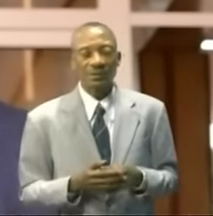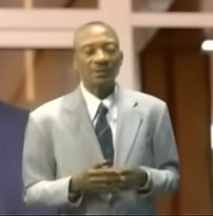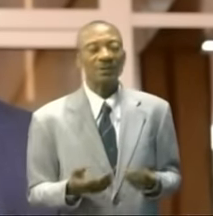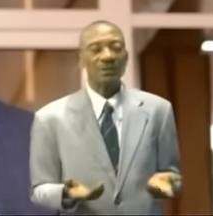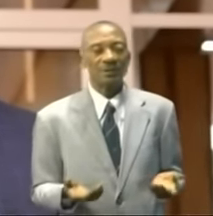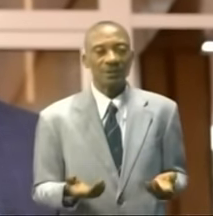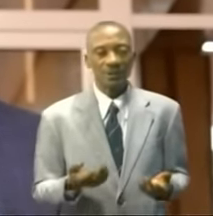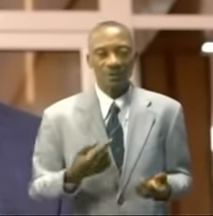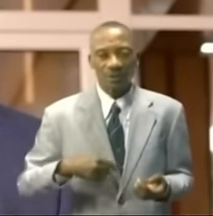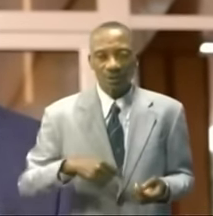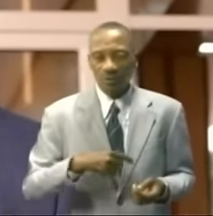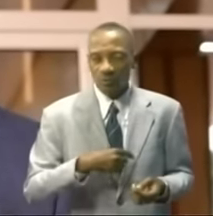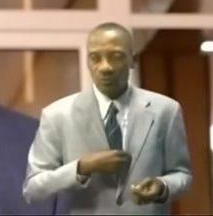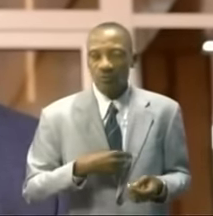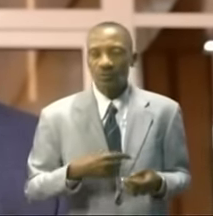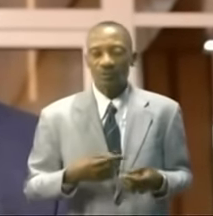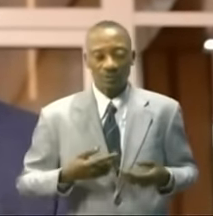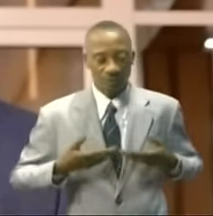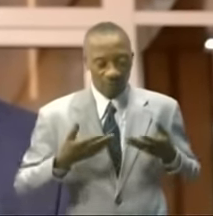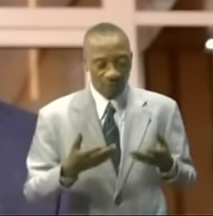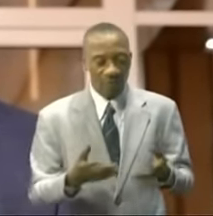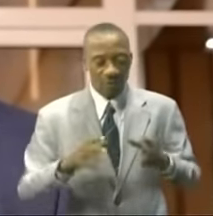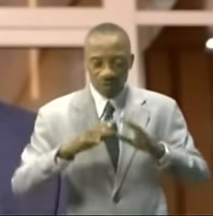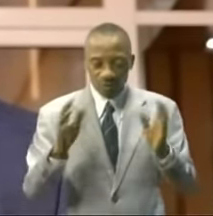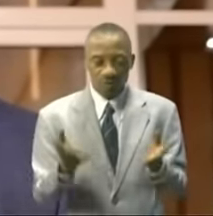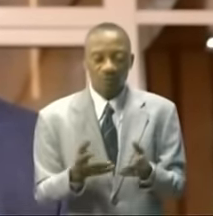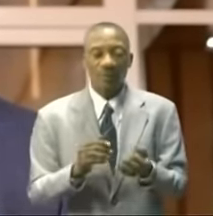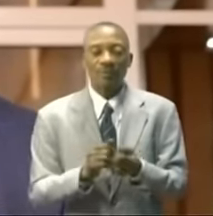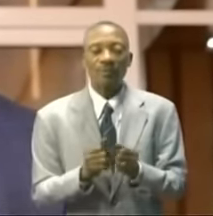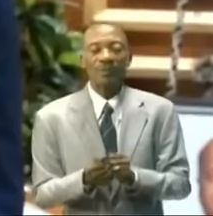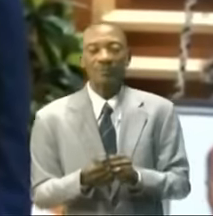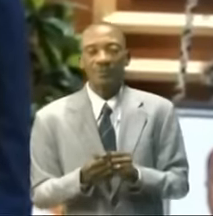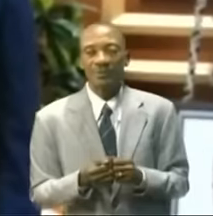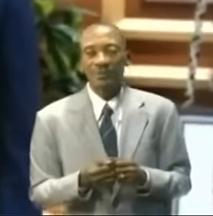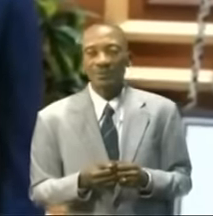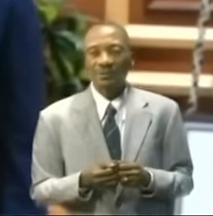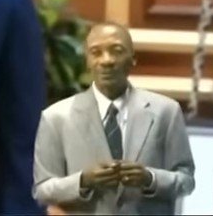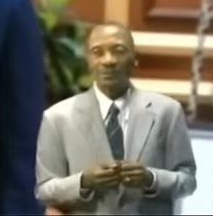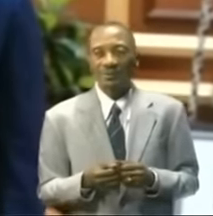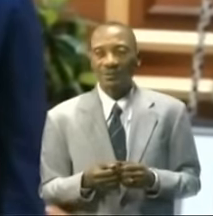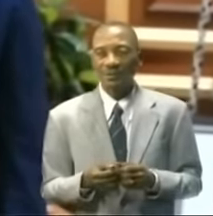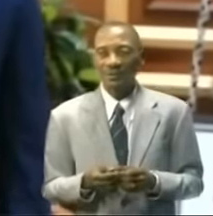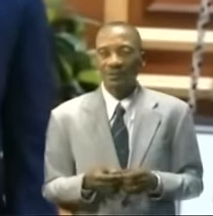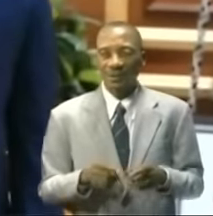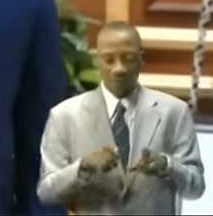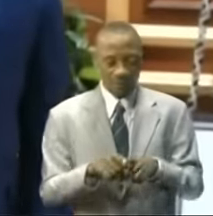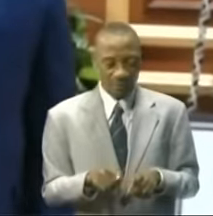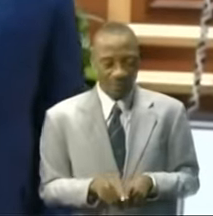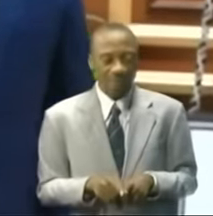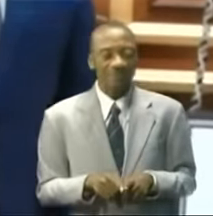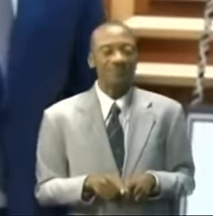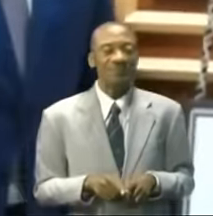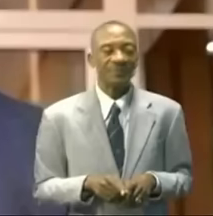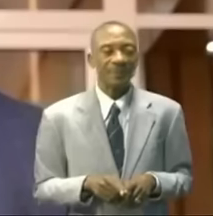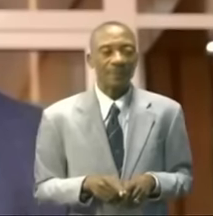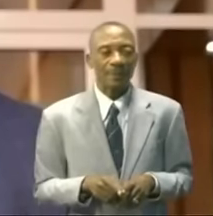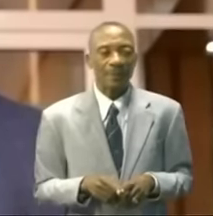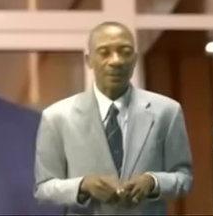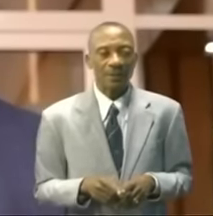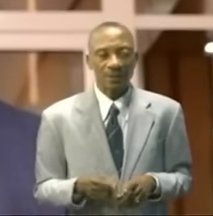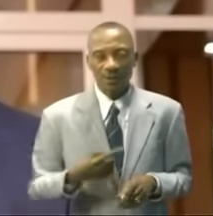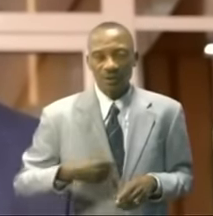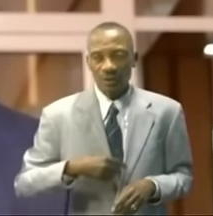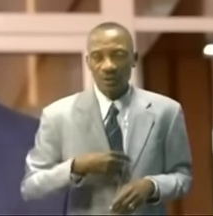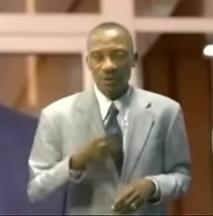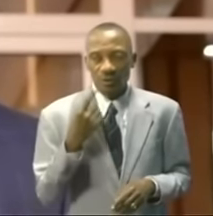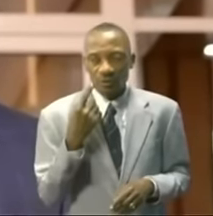est mis en œuvre par l'Institut national de santé publique, qui est le CDC Congo, et au